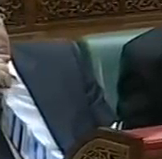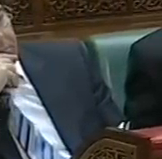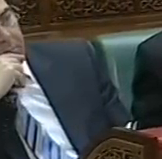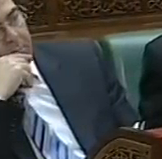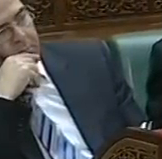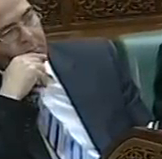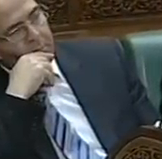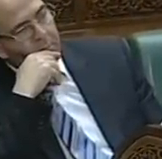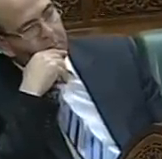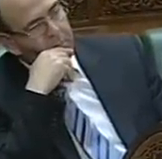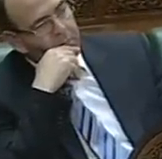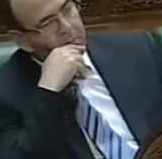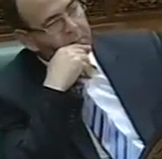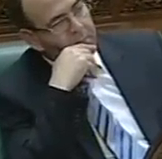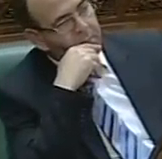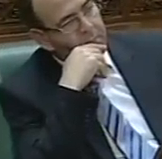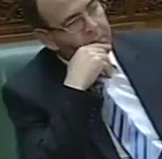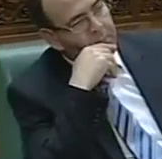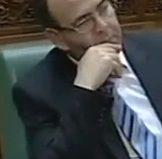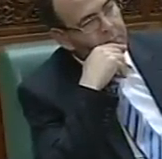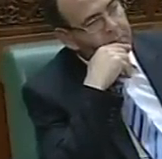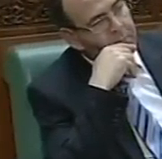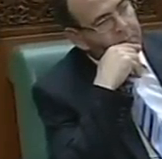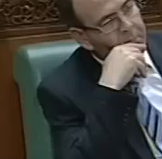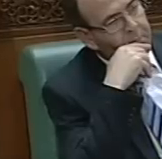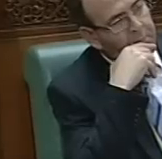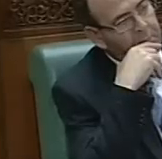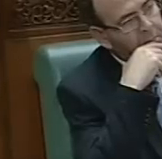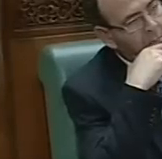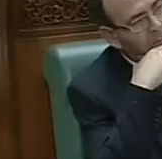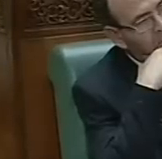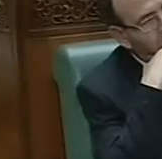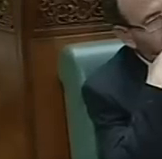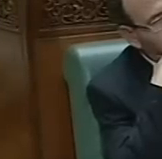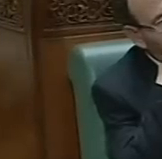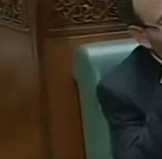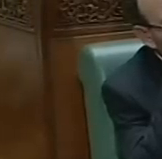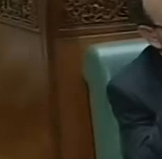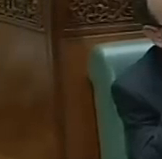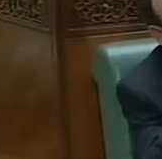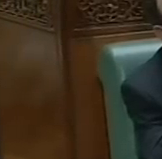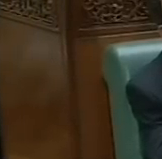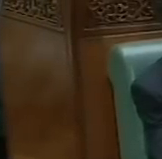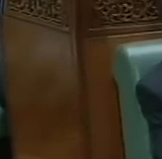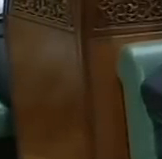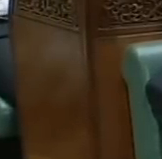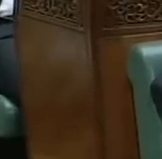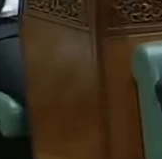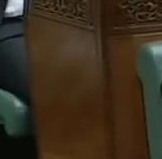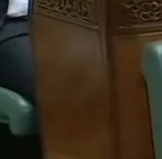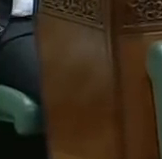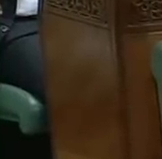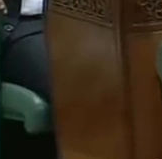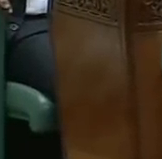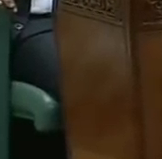التاثير يمكن نقولوا نقابي ولا سياسي داخل الجامعات، فكل شيء نوه بالدور ديال الاتحاد الوطني لطلبه المغرب.